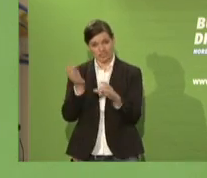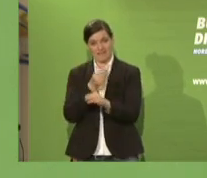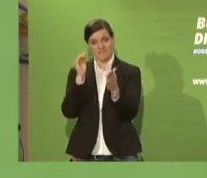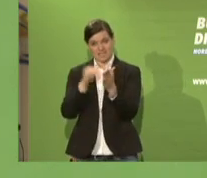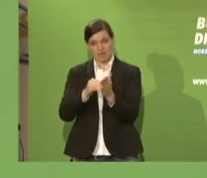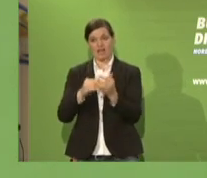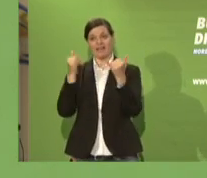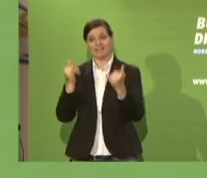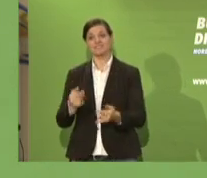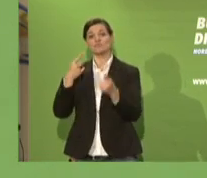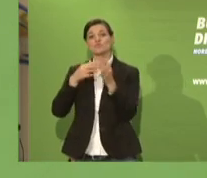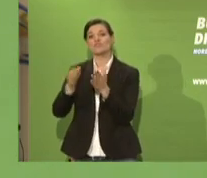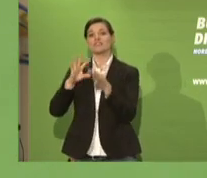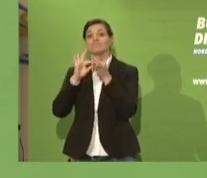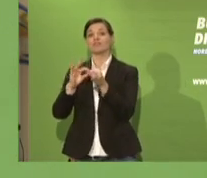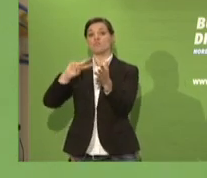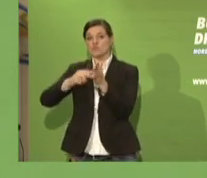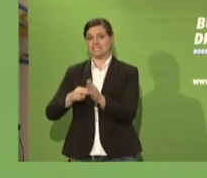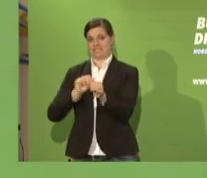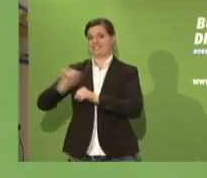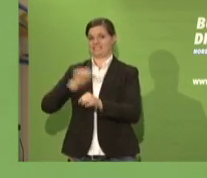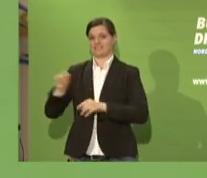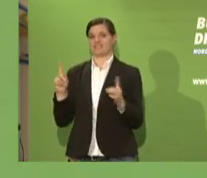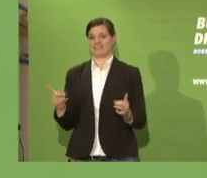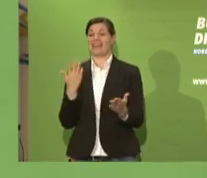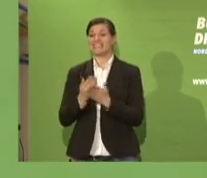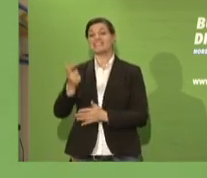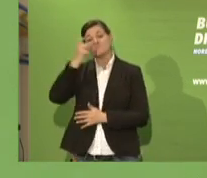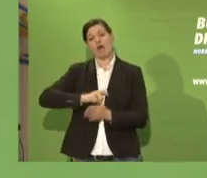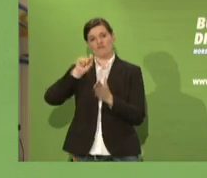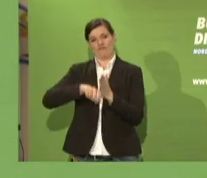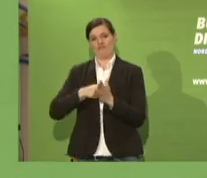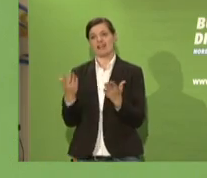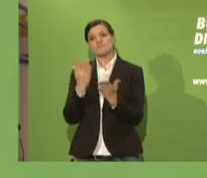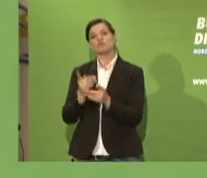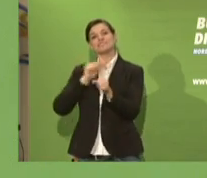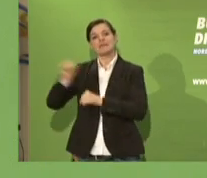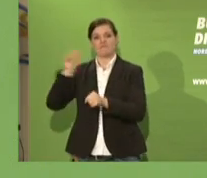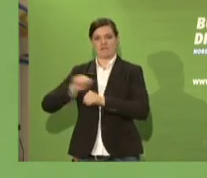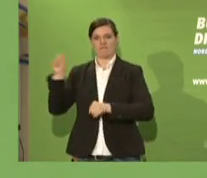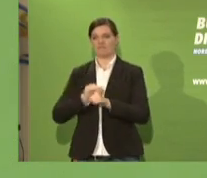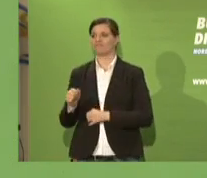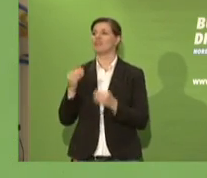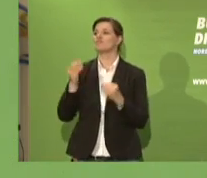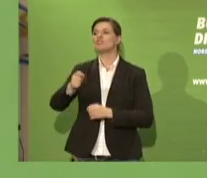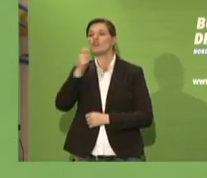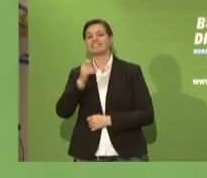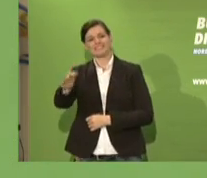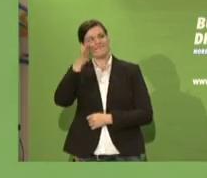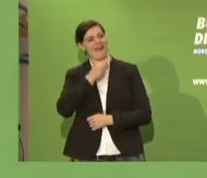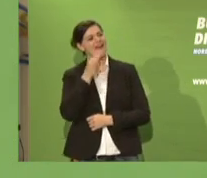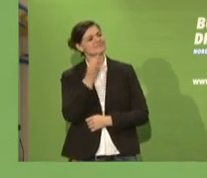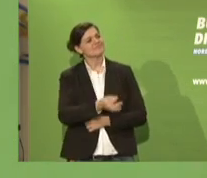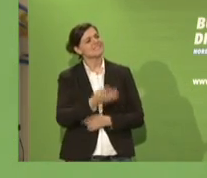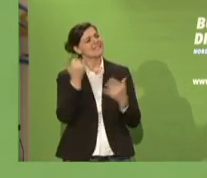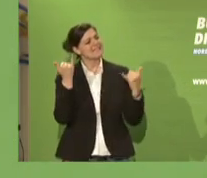dafür sind wir gewählt worden. Da werden wir in diesen Tagen nun recht häufig von Journalisten gefragt, na, wohin geht denn jetzt